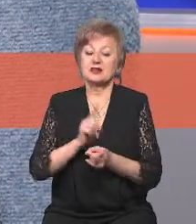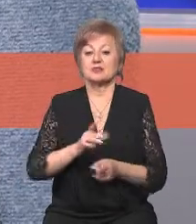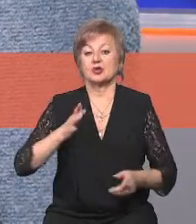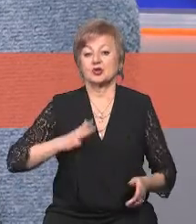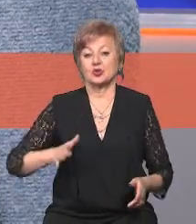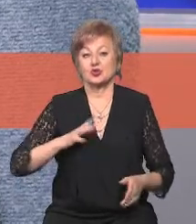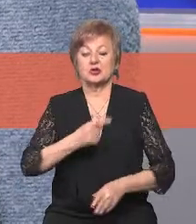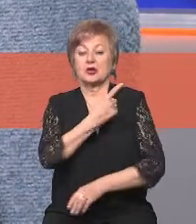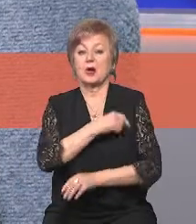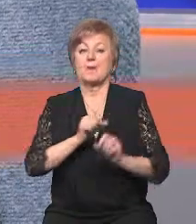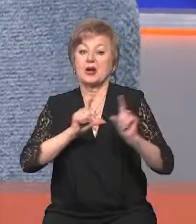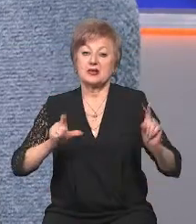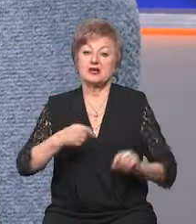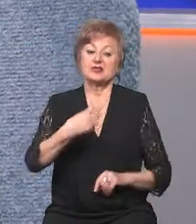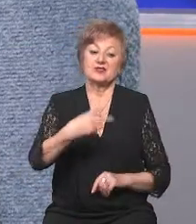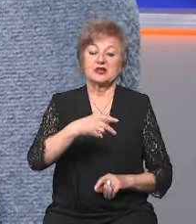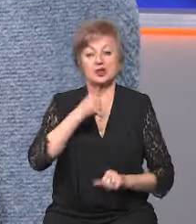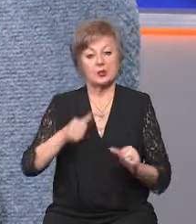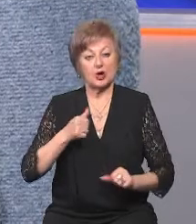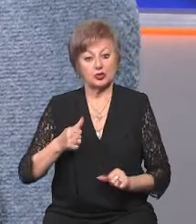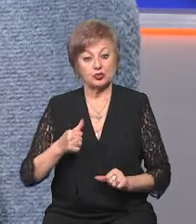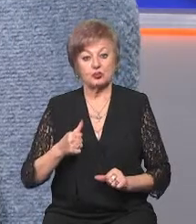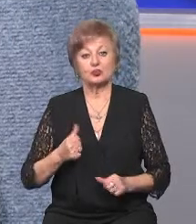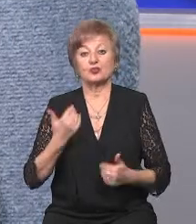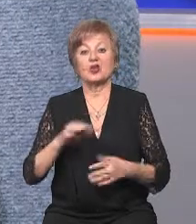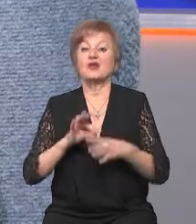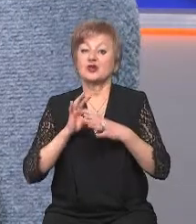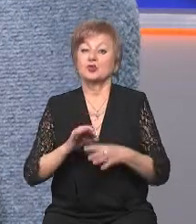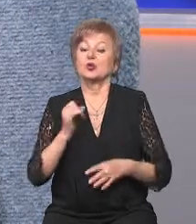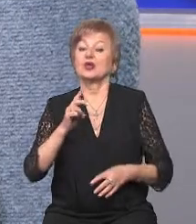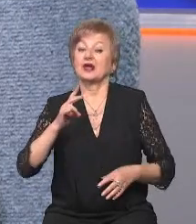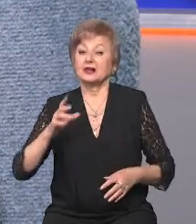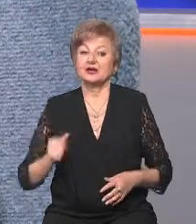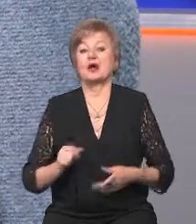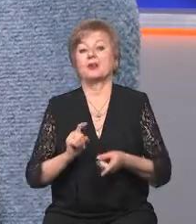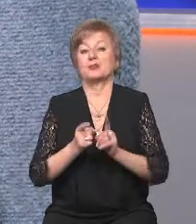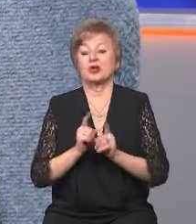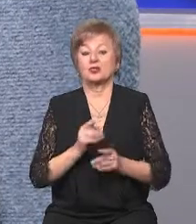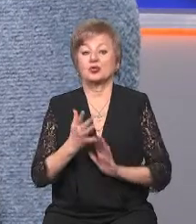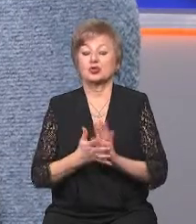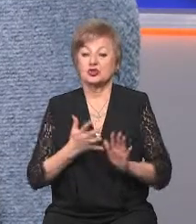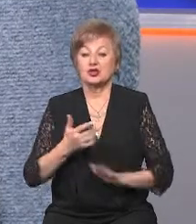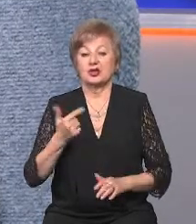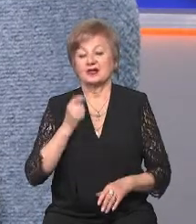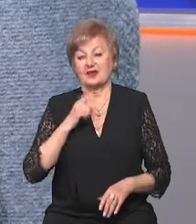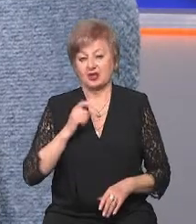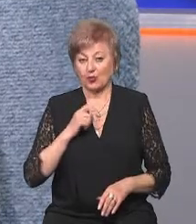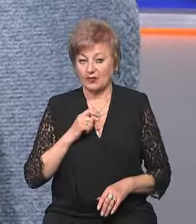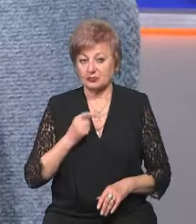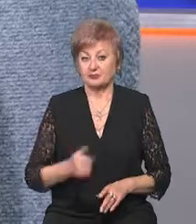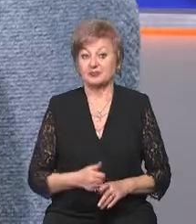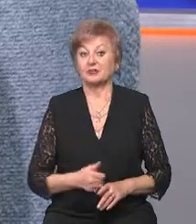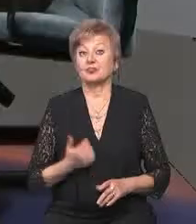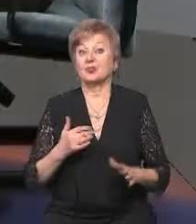у лікарнях у 2020 році. У студії для вас працюють Інна Халеп. Дякуємо за мову жестів Галині